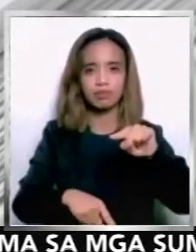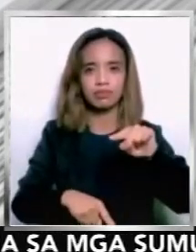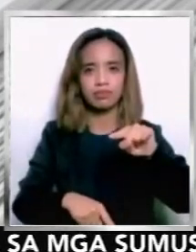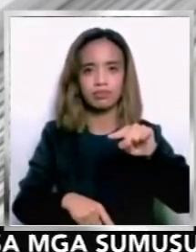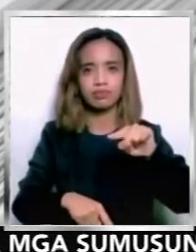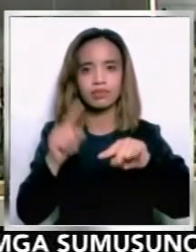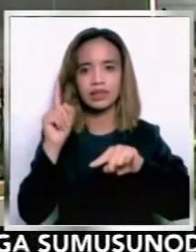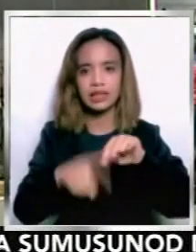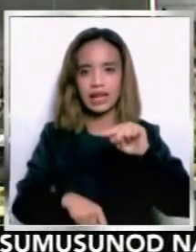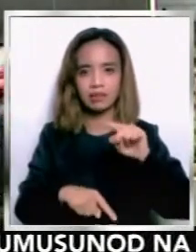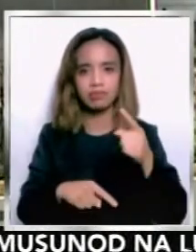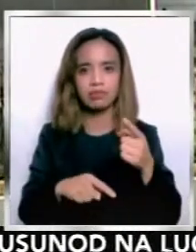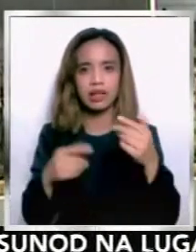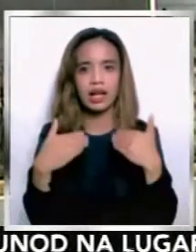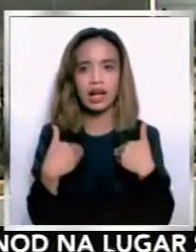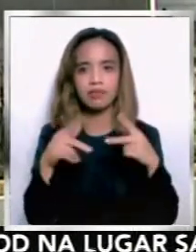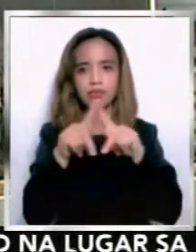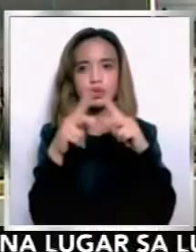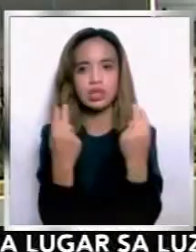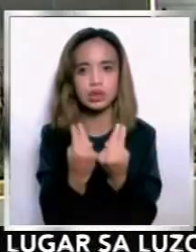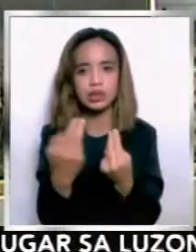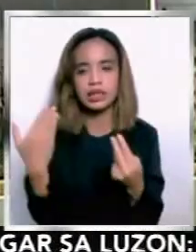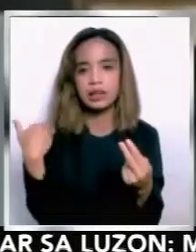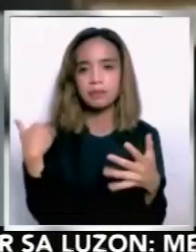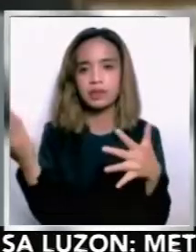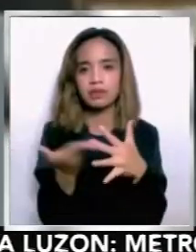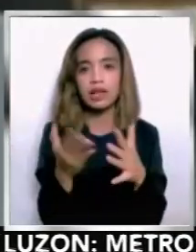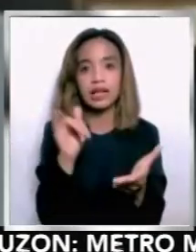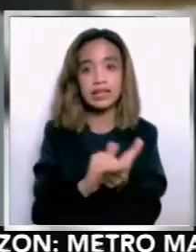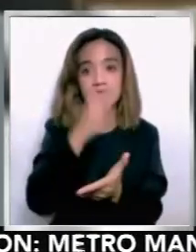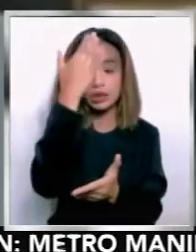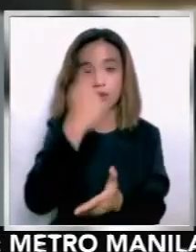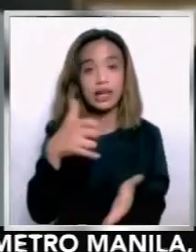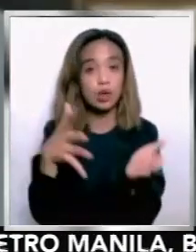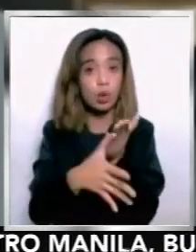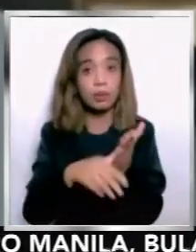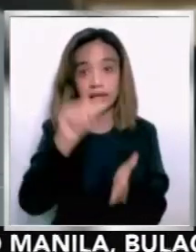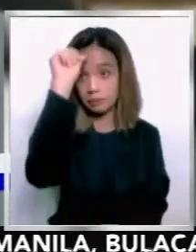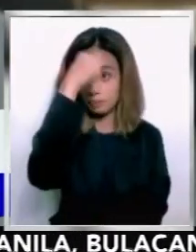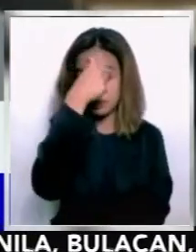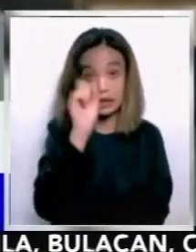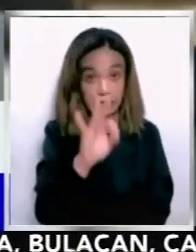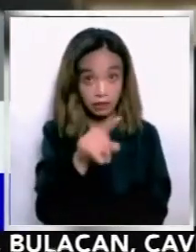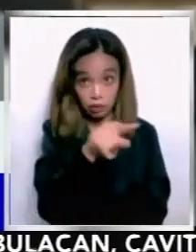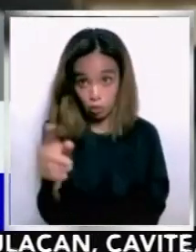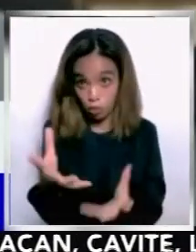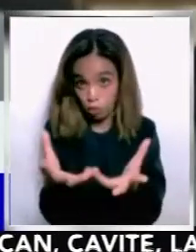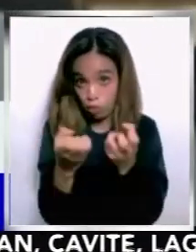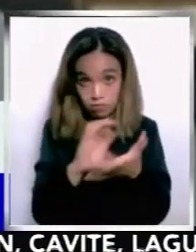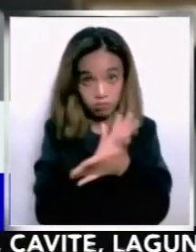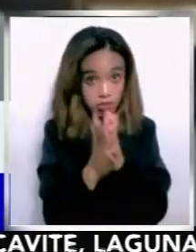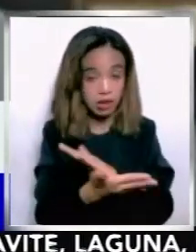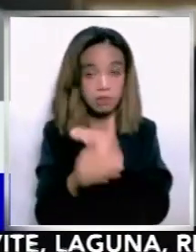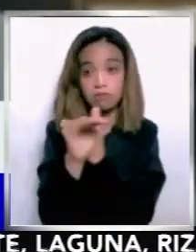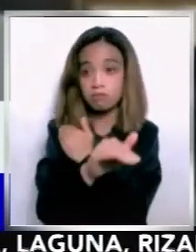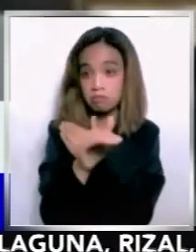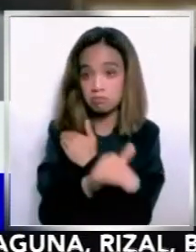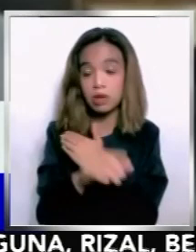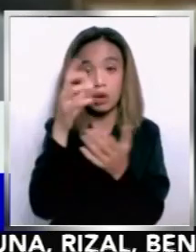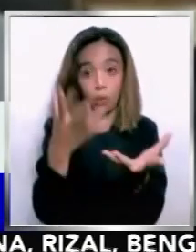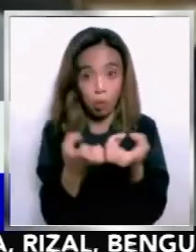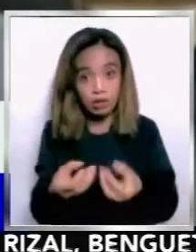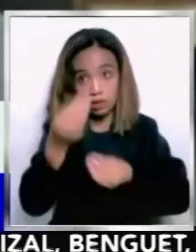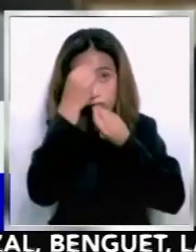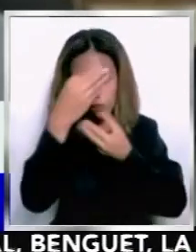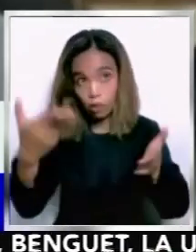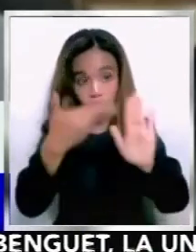ito naifa-file. Kaya paalala ng COMELEC, if you want to become accountable and to be transparent and at the same time